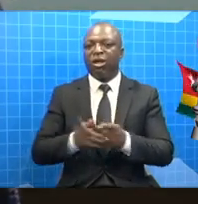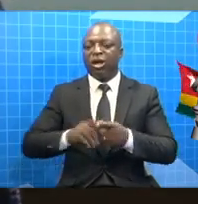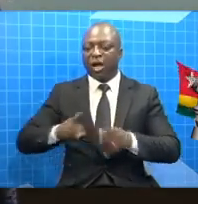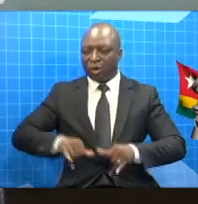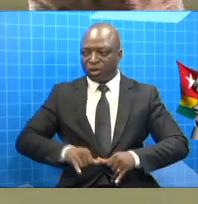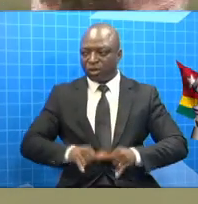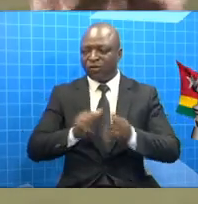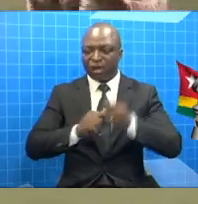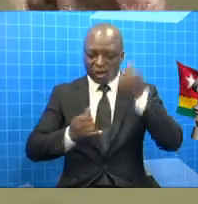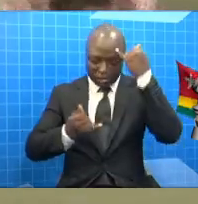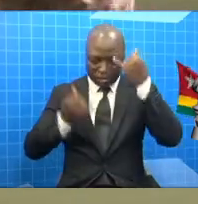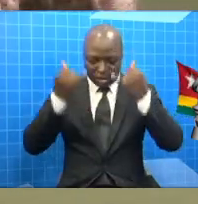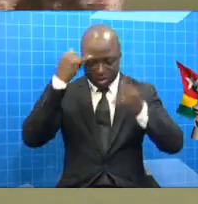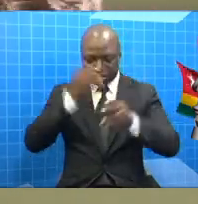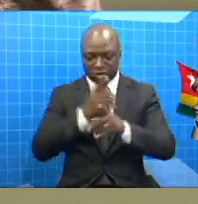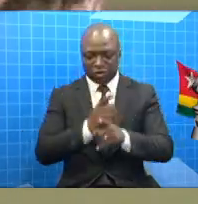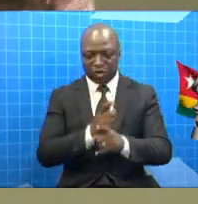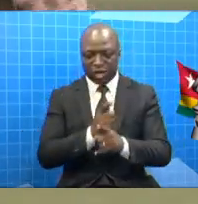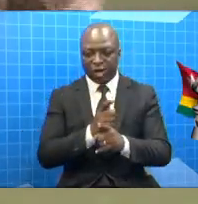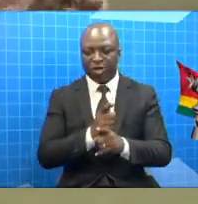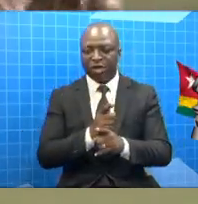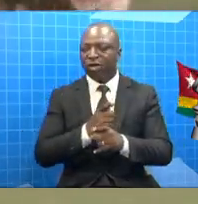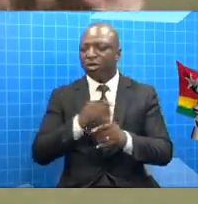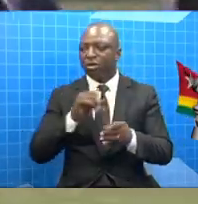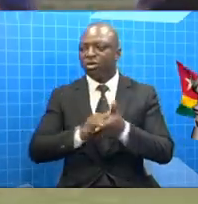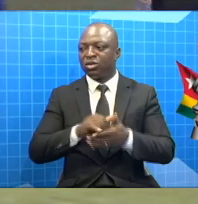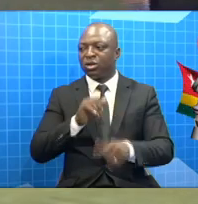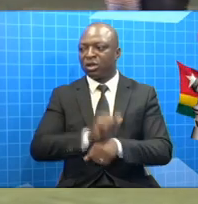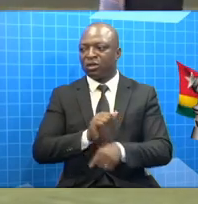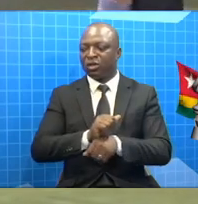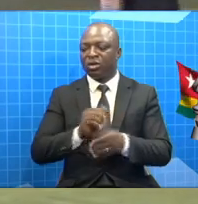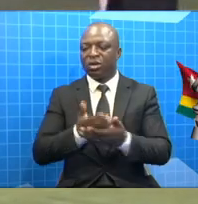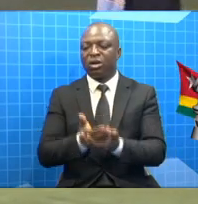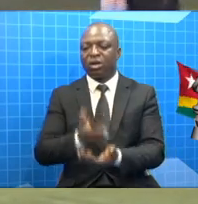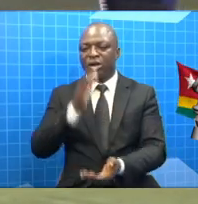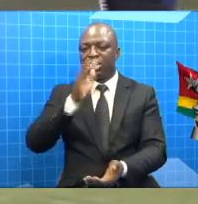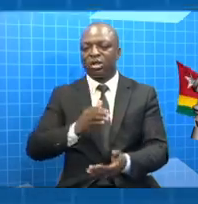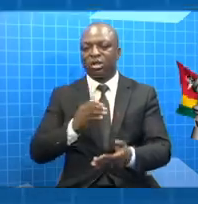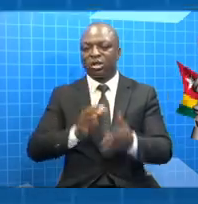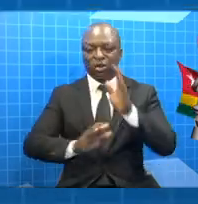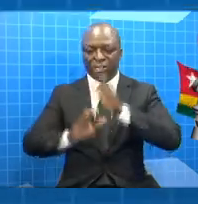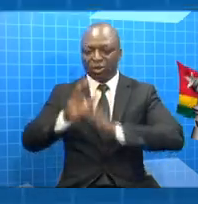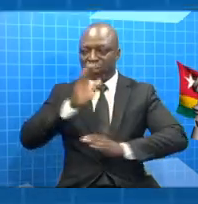les initiatives de sauvegarde de ce pan de notre patrimoine culturel.